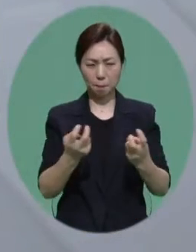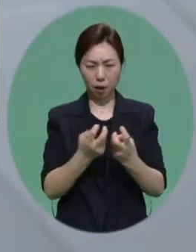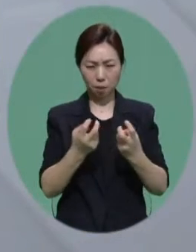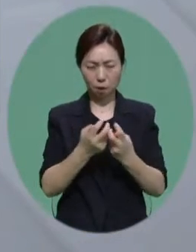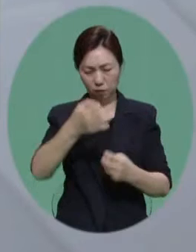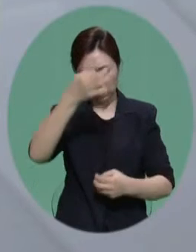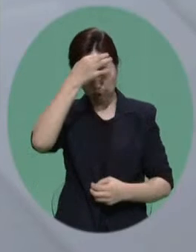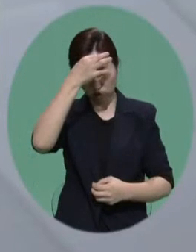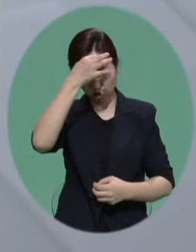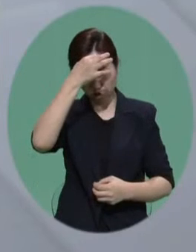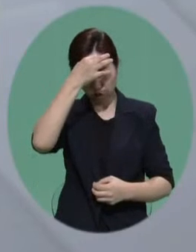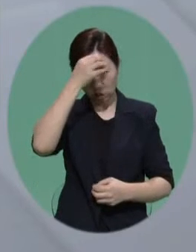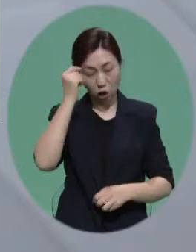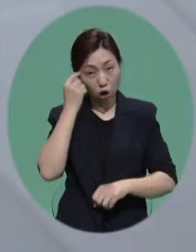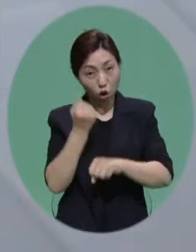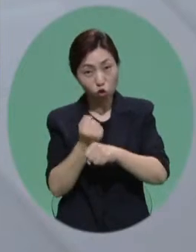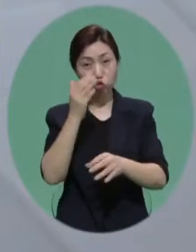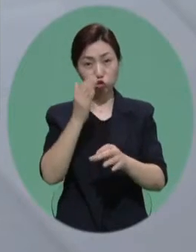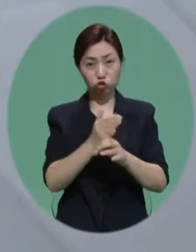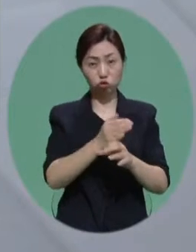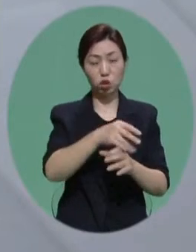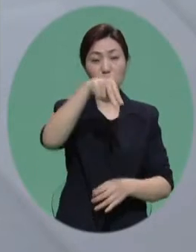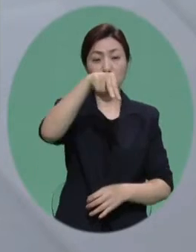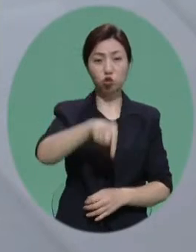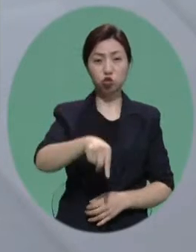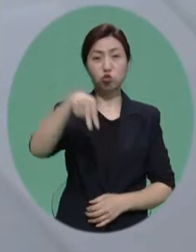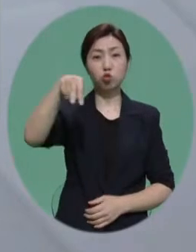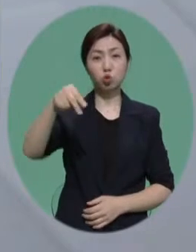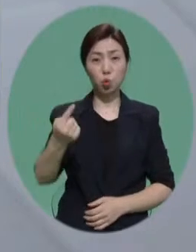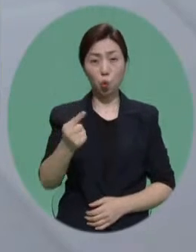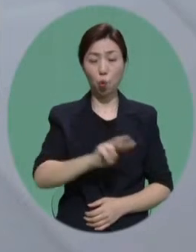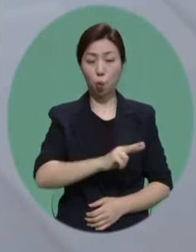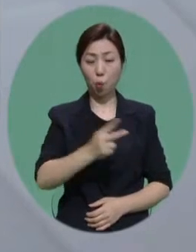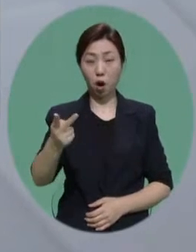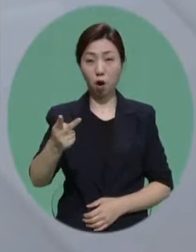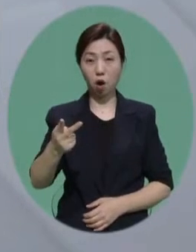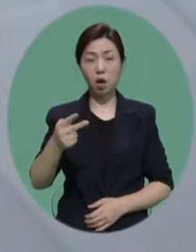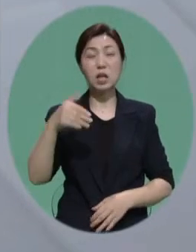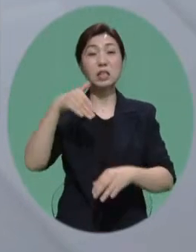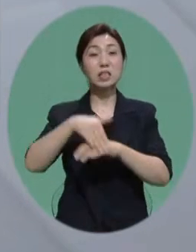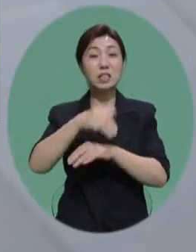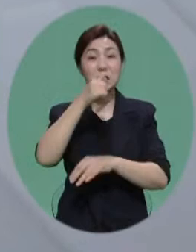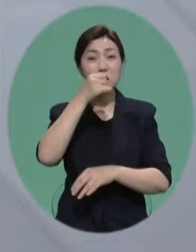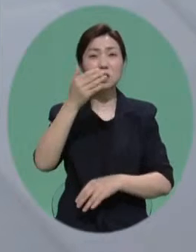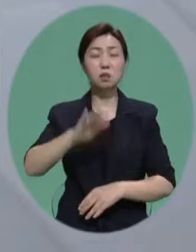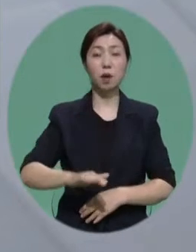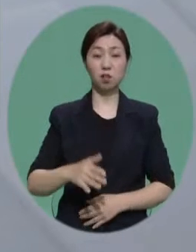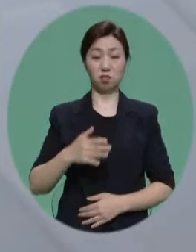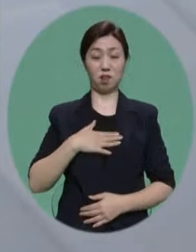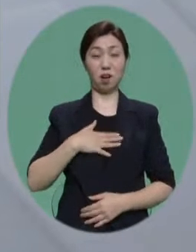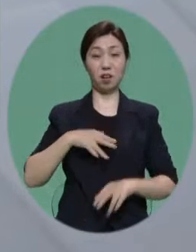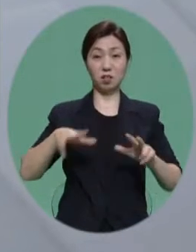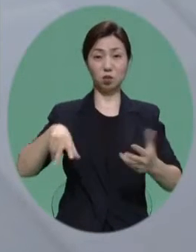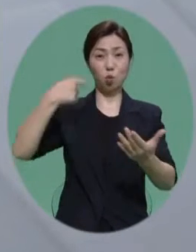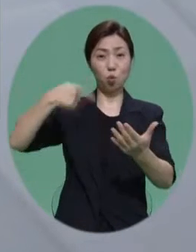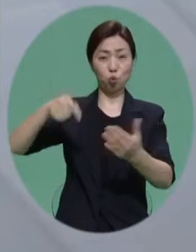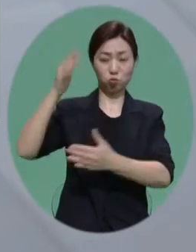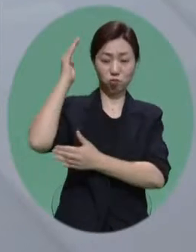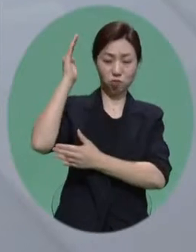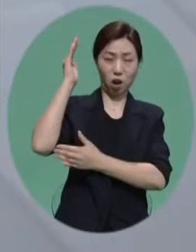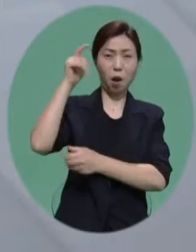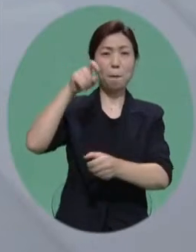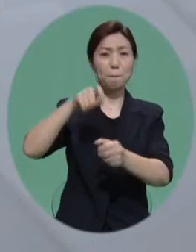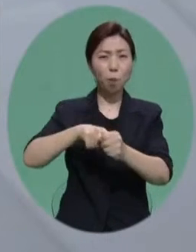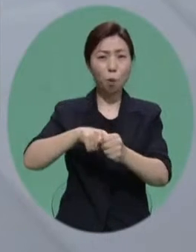있습니다 수소 환원 방식이라고 있긴 합니다만 제가 너 여기 와서 강의를 하려고 한 여쭤 본 것은 아니고